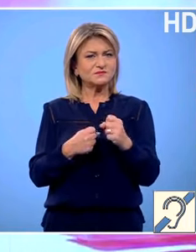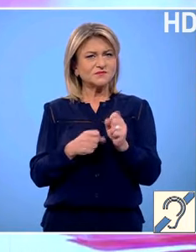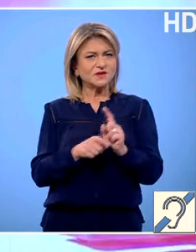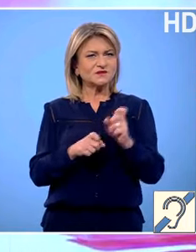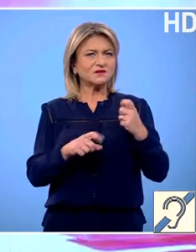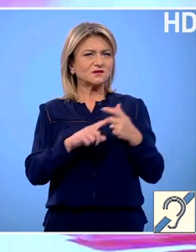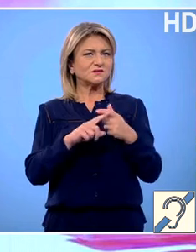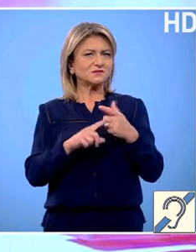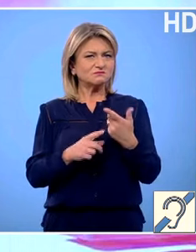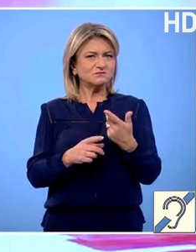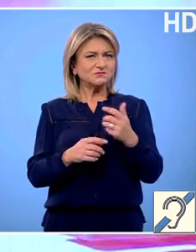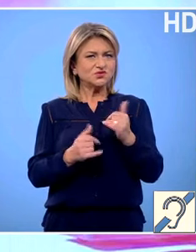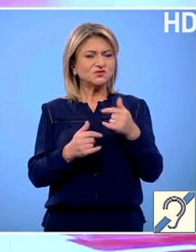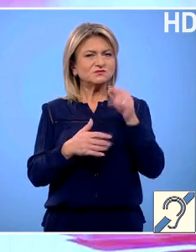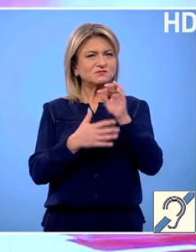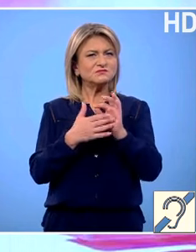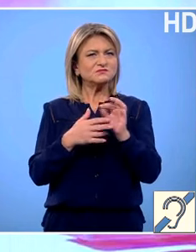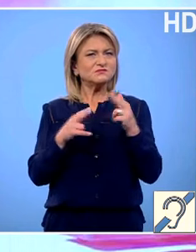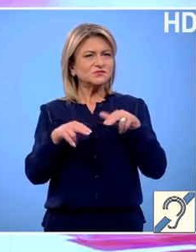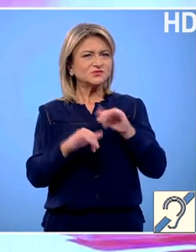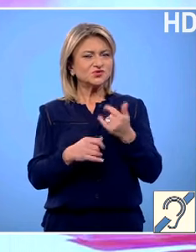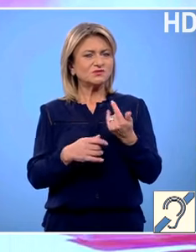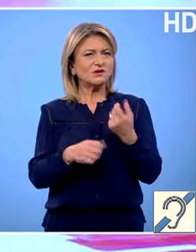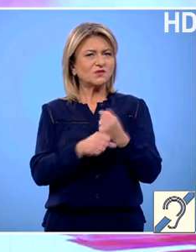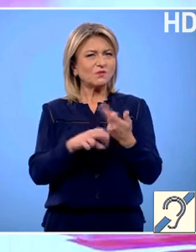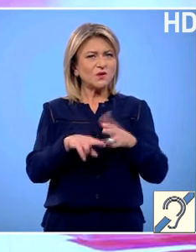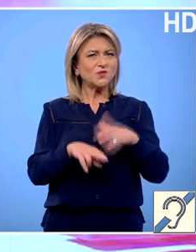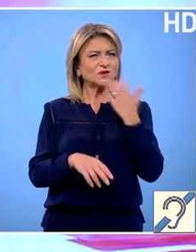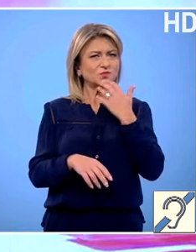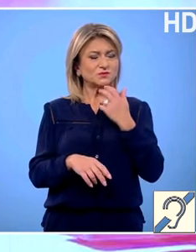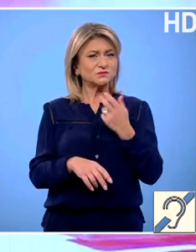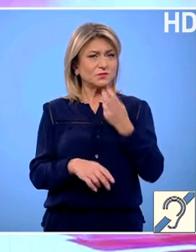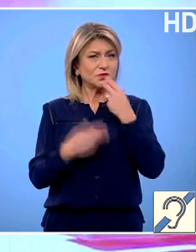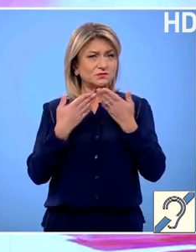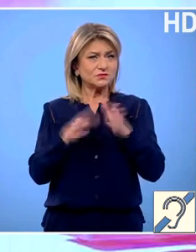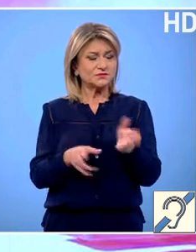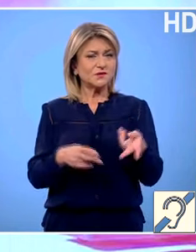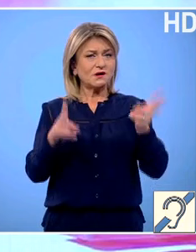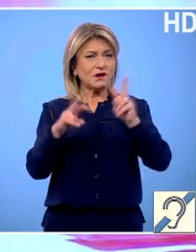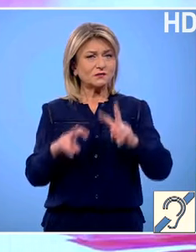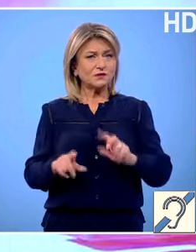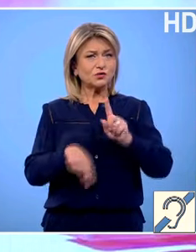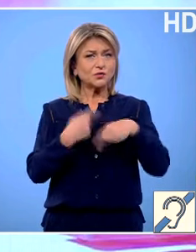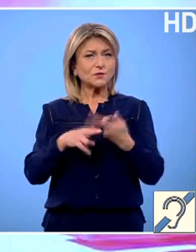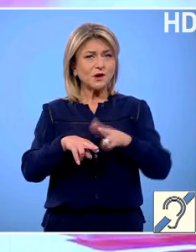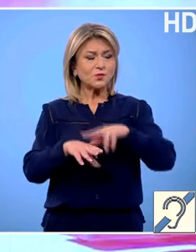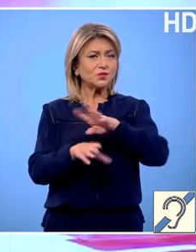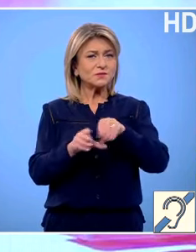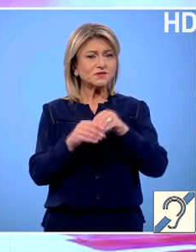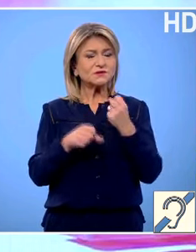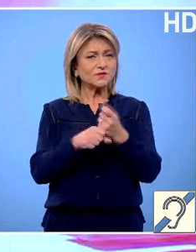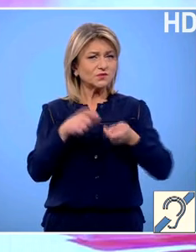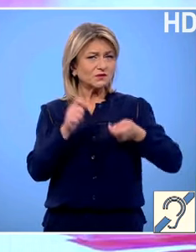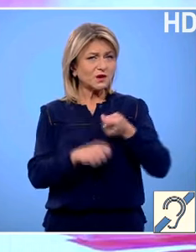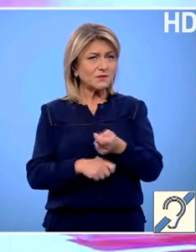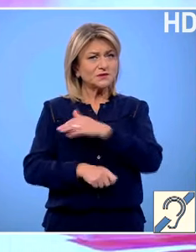acte sexuale. I-a înregistrat apoi și i-a supus mai multor abuzuri. Polițiștii au deschis o anchetă după ce mai mulți părinți au depus